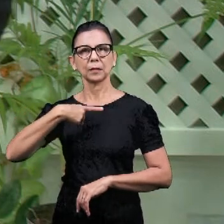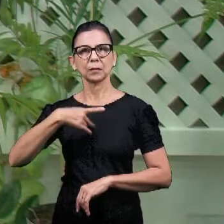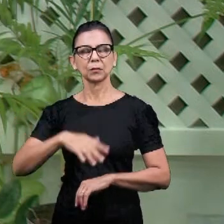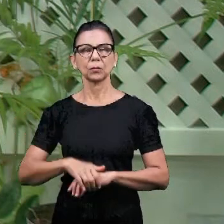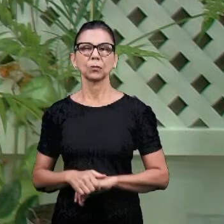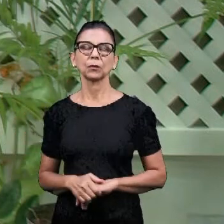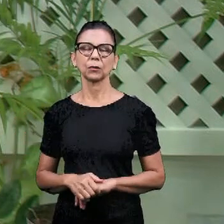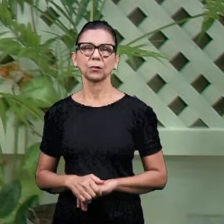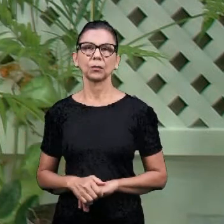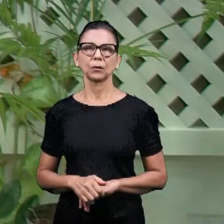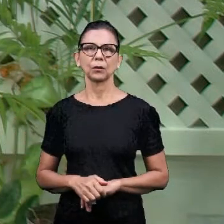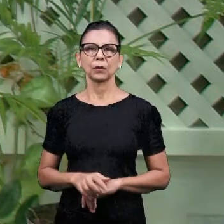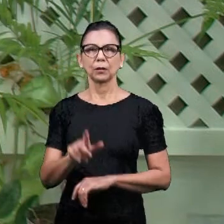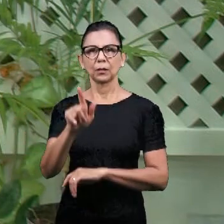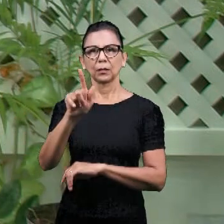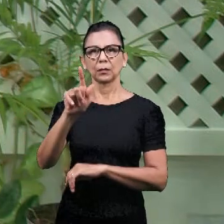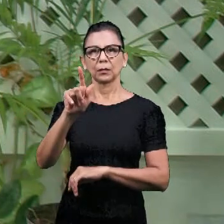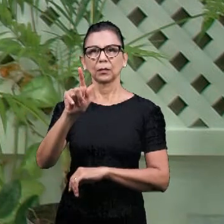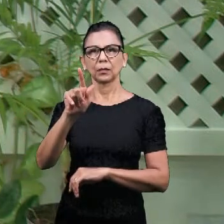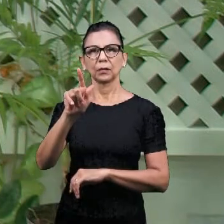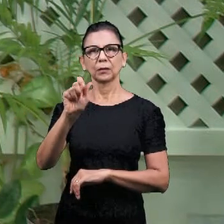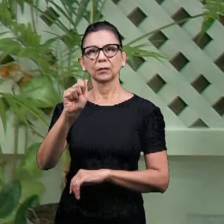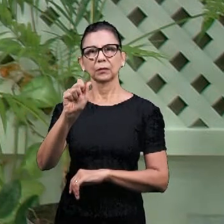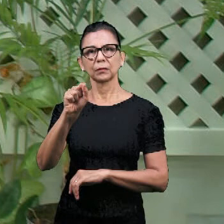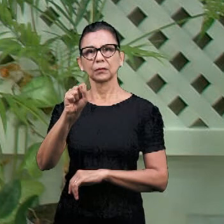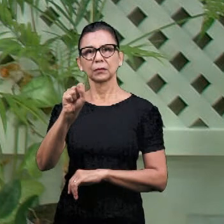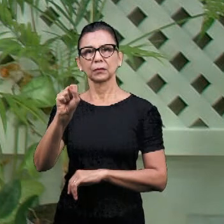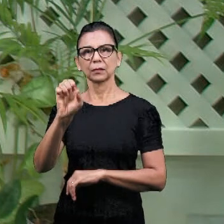Aquilo Garcen. Vous voyez,